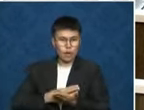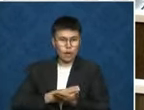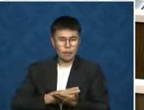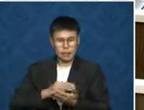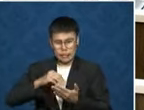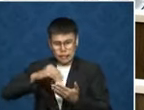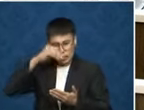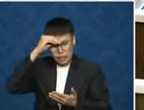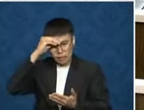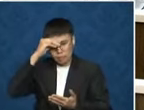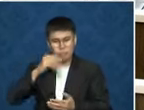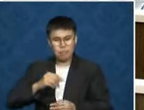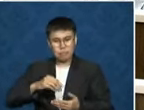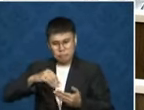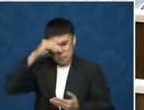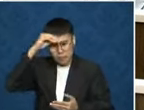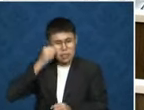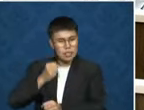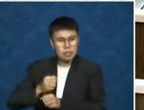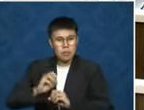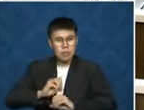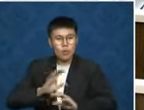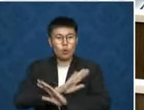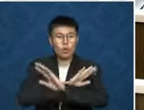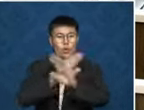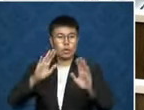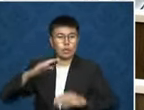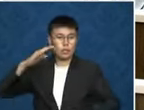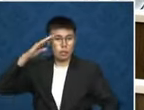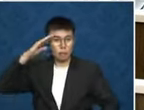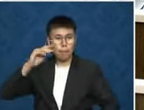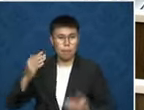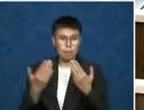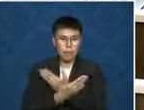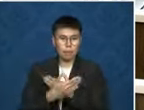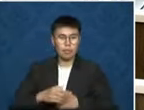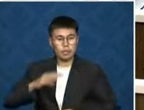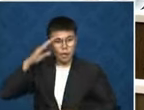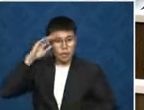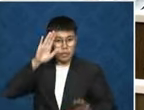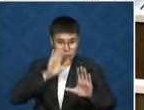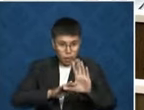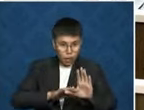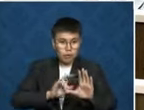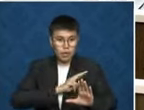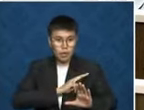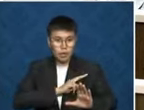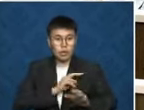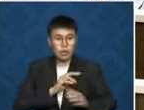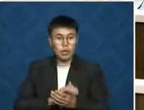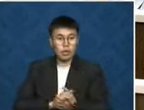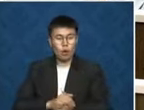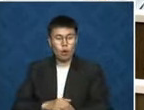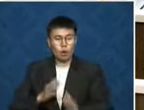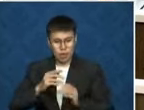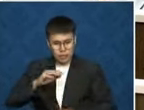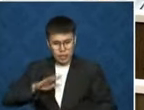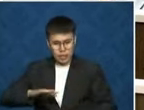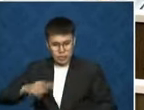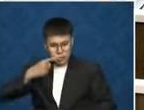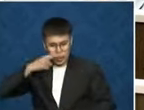เป็นนะครับแล้วก็อย่างเช่นยกเลิกเกณฑ์ทหารเปลี่ยนไปใช้ทหารสมัครใจนะครับแล้วให้เด็กไทยที่ไม่ได้อยากทำอาชีพทหารนะครับ